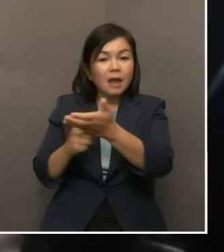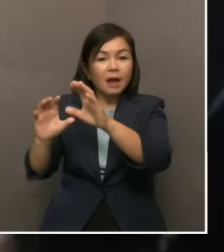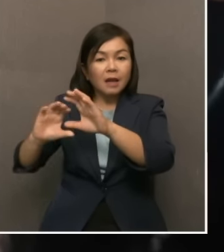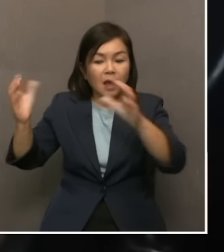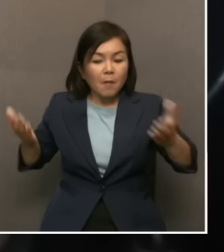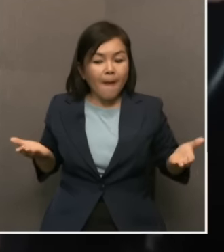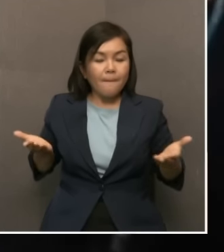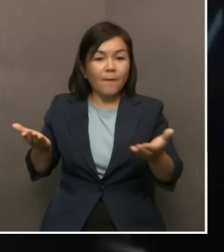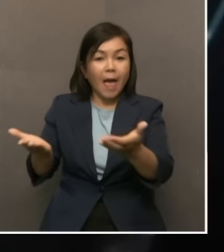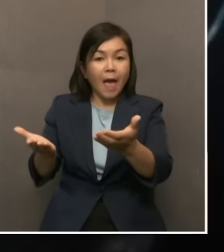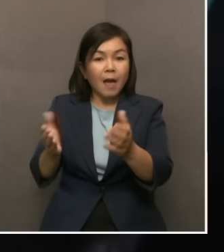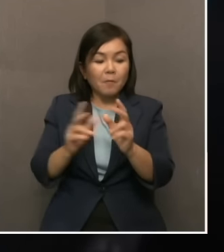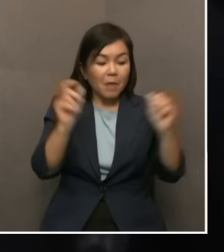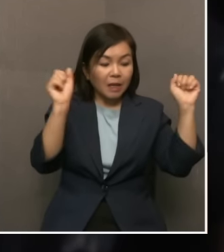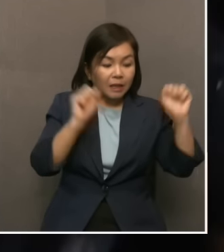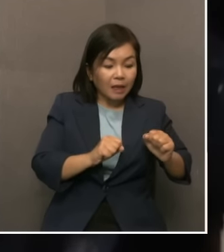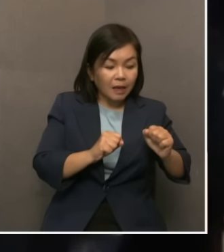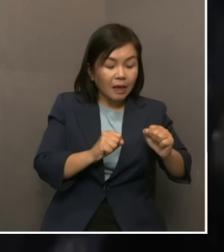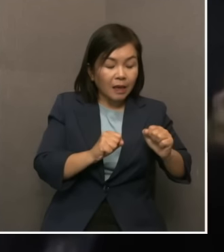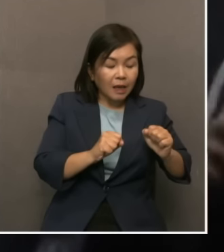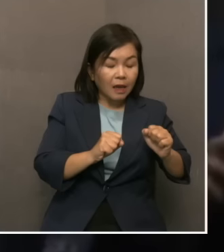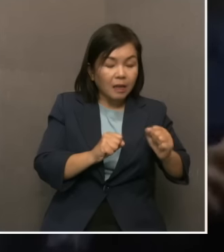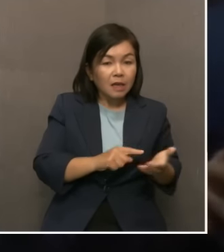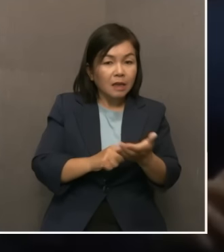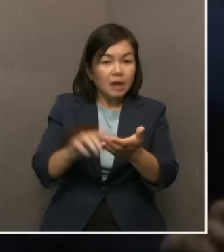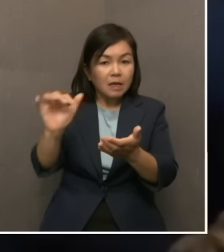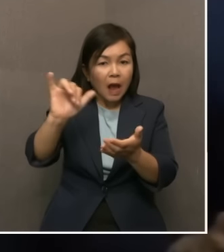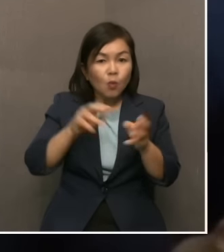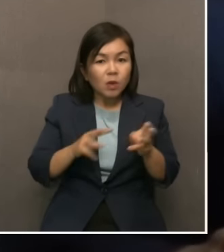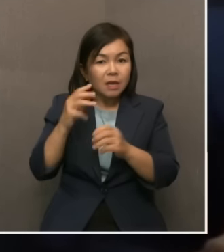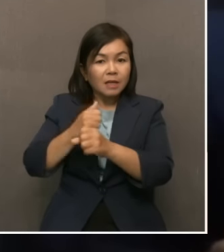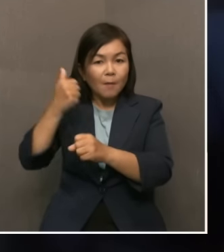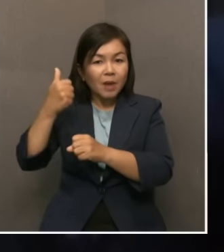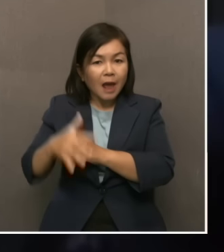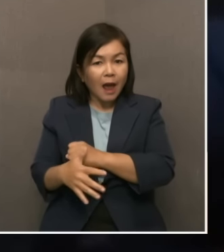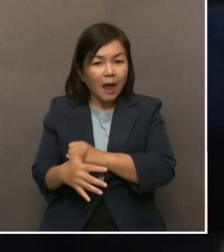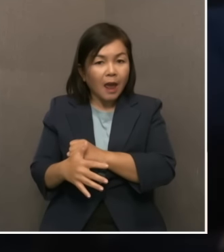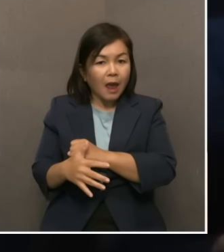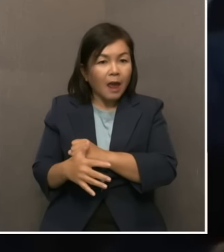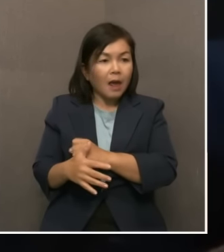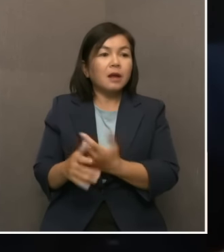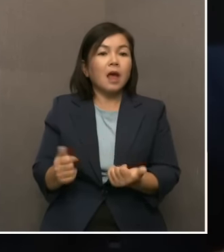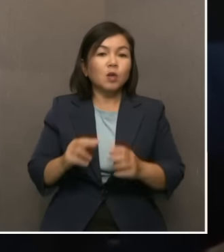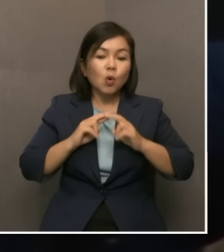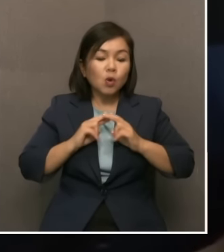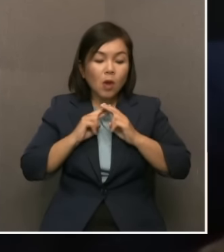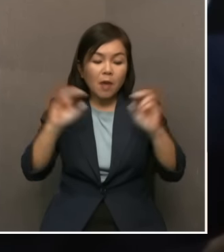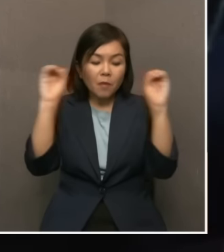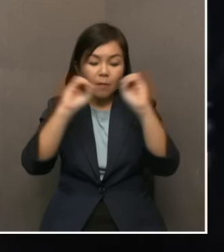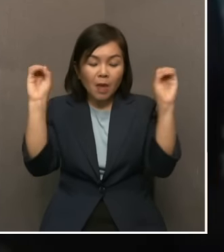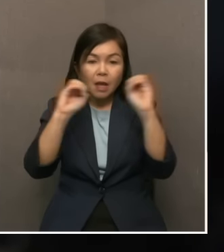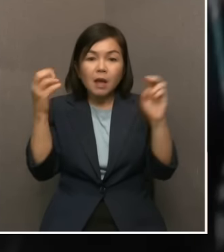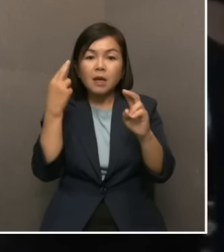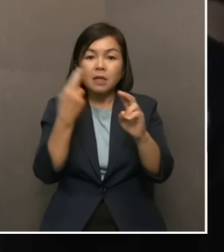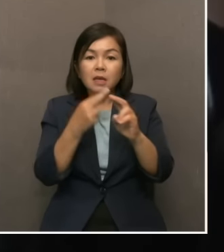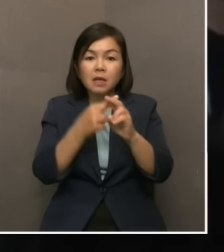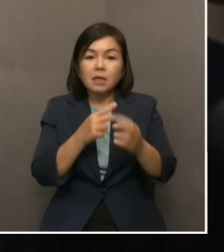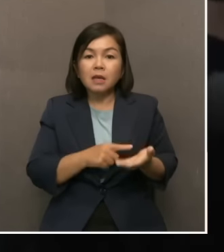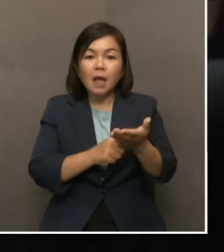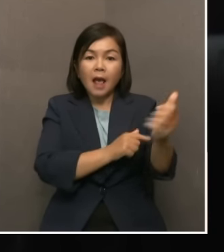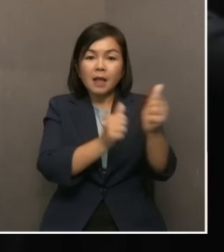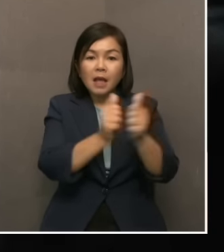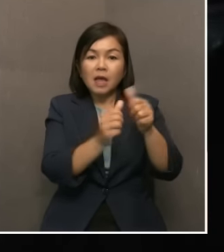ไม่ผ่านมติของกรรมการบริหารพรรคไม่สามารถทำได้ยืนยันว่าตนไม่เคยเสนอรายชื่อรัฐมนตรีแข่งกับพร